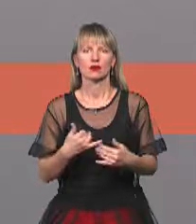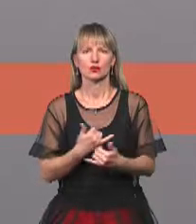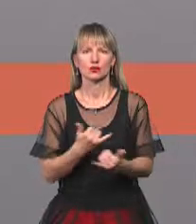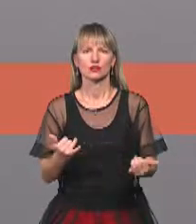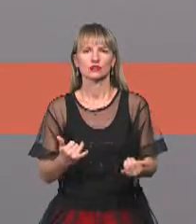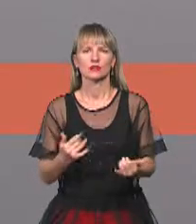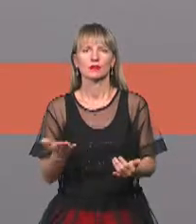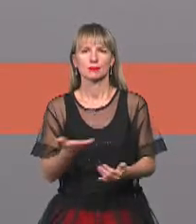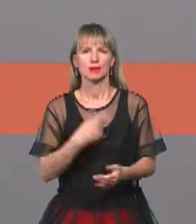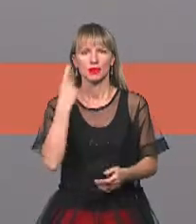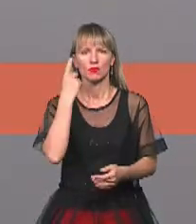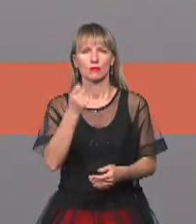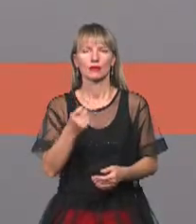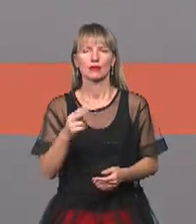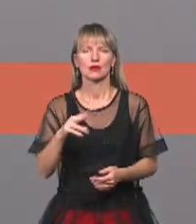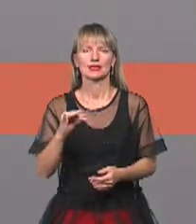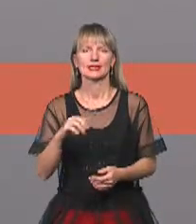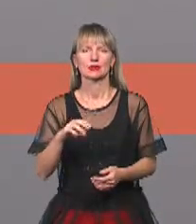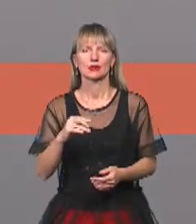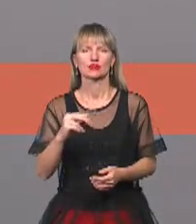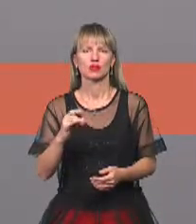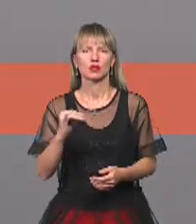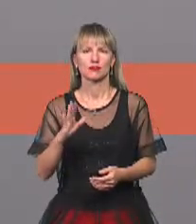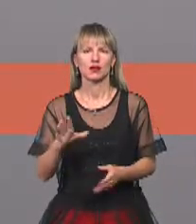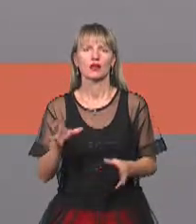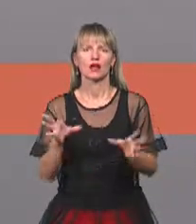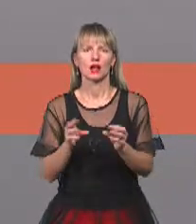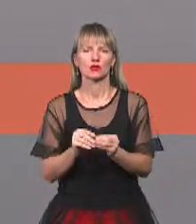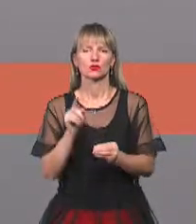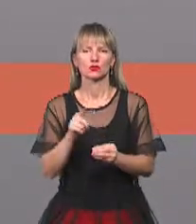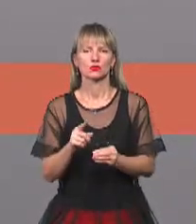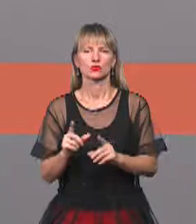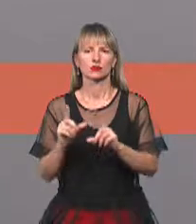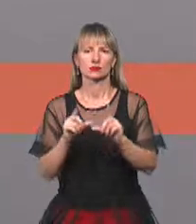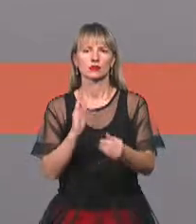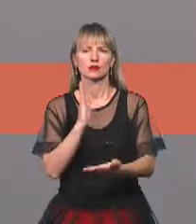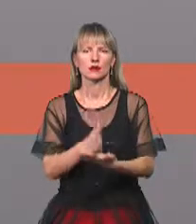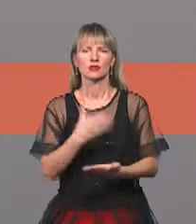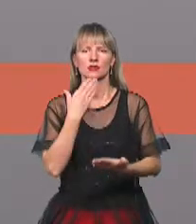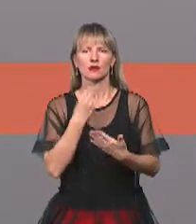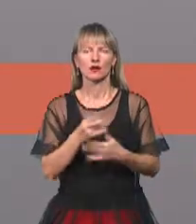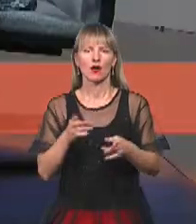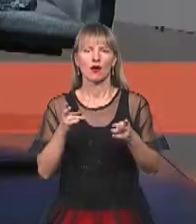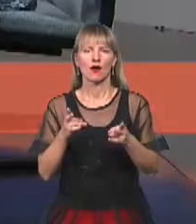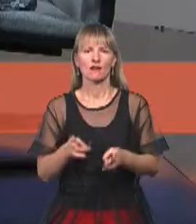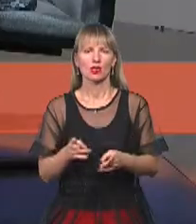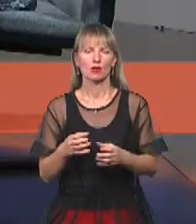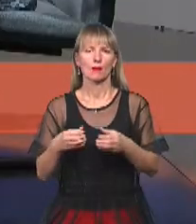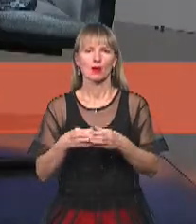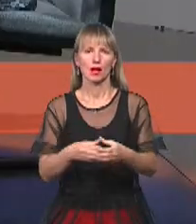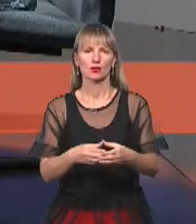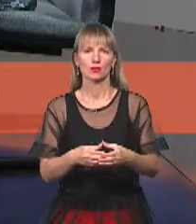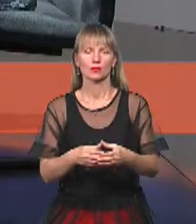електропостачання. Ми інформуємо диспетчерів РЕСу і вже разом туди вже диспетчери РЕСу спрямовують свою аварійну бригаду. У нас